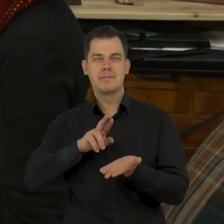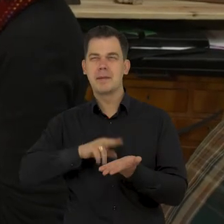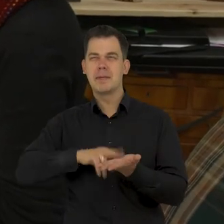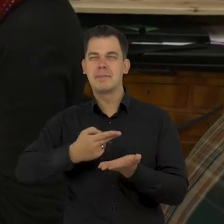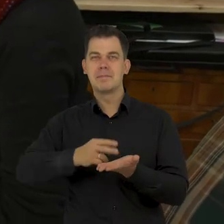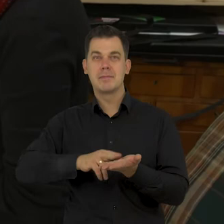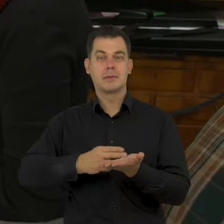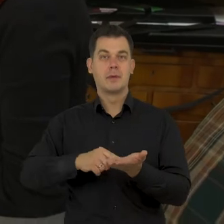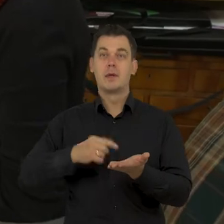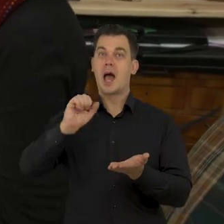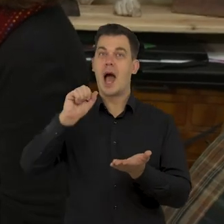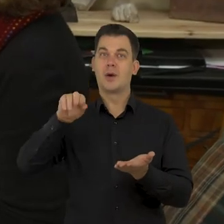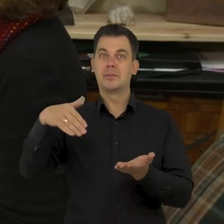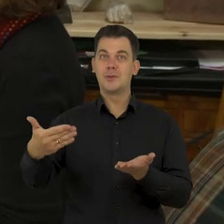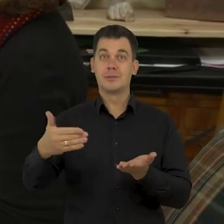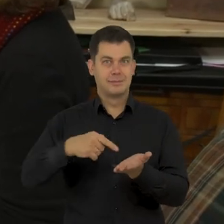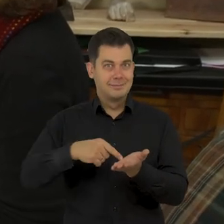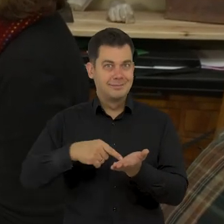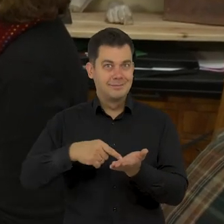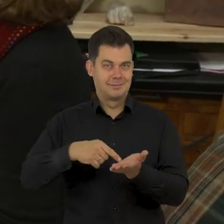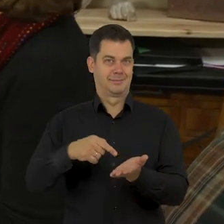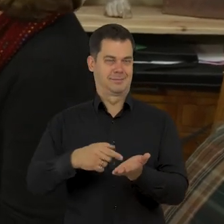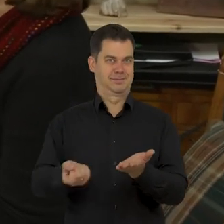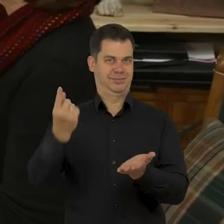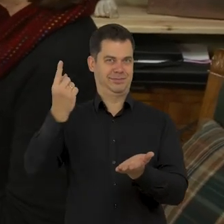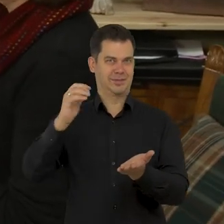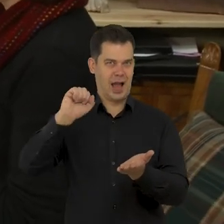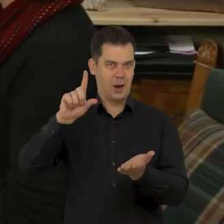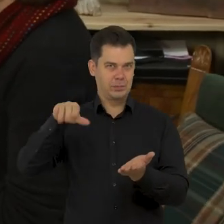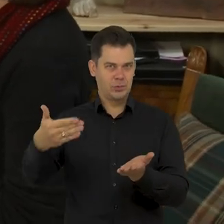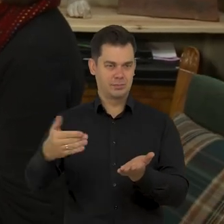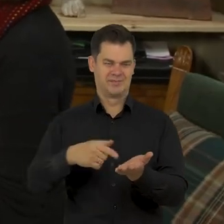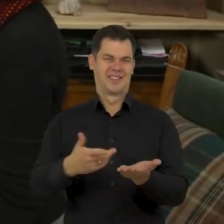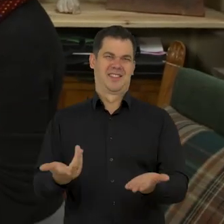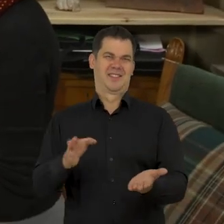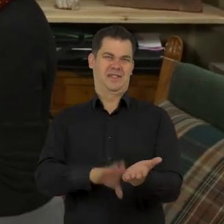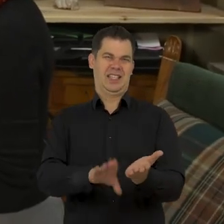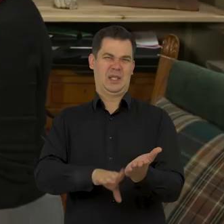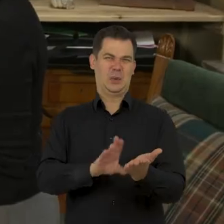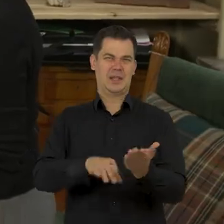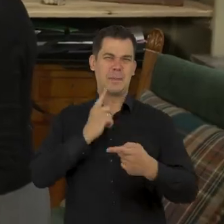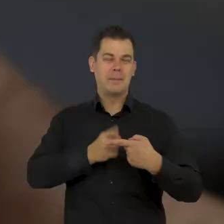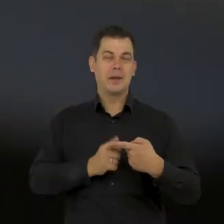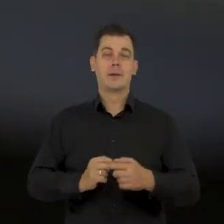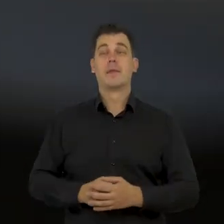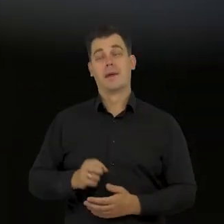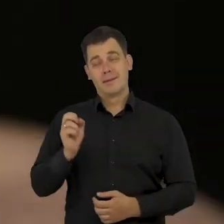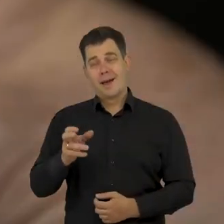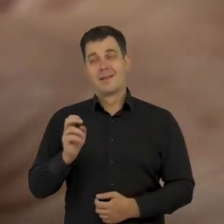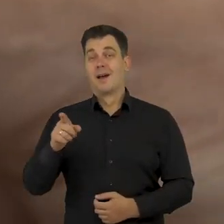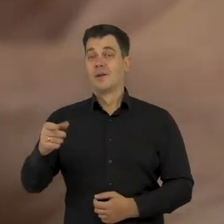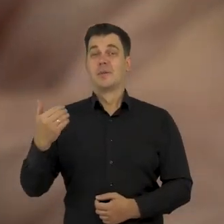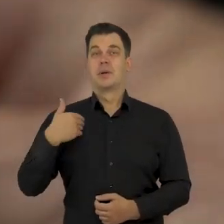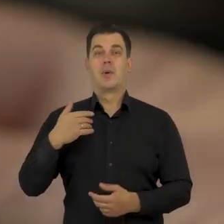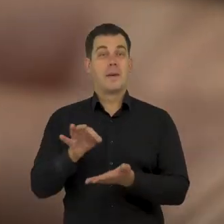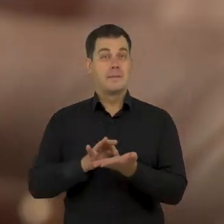dźwięk zderzającego się aluminium. To też nie jest taki materiał, który dodaje prestiżu monecie. No, ale to